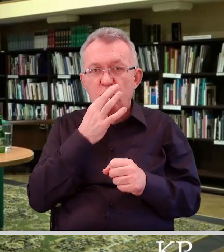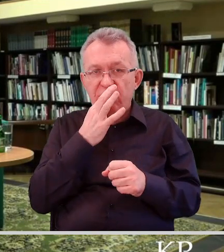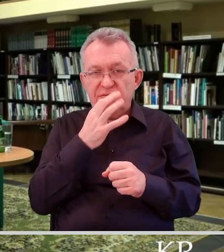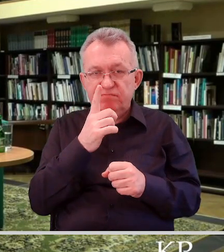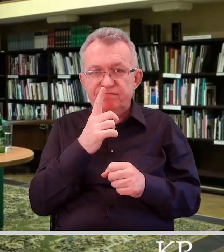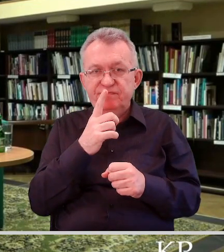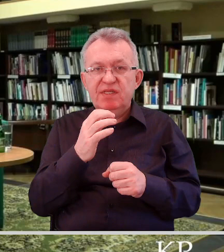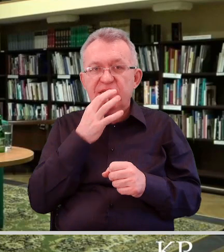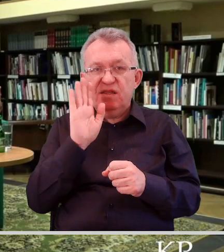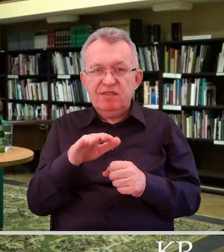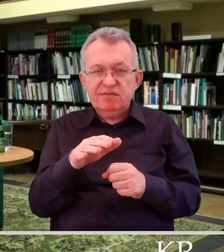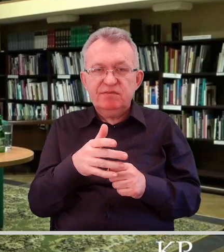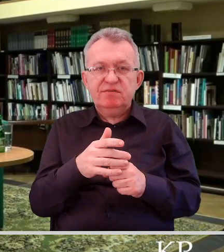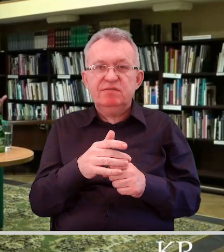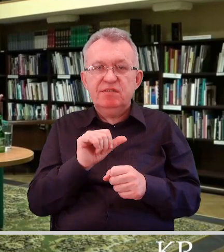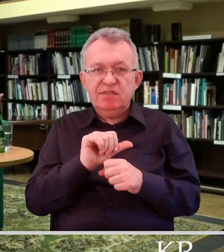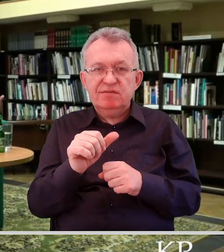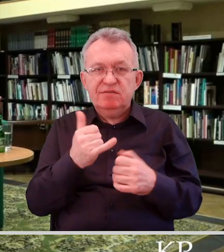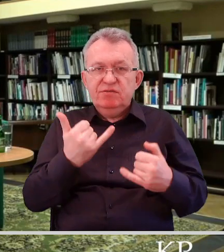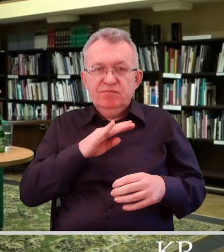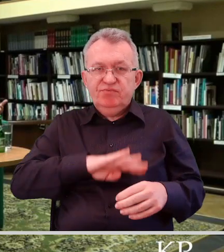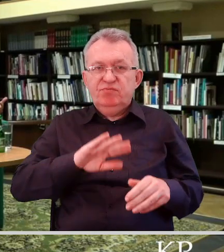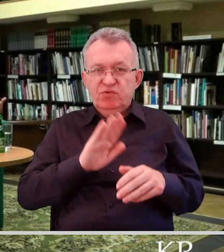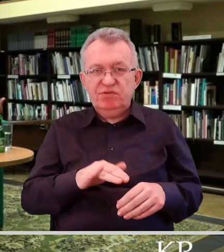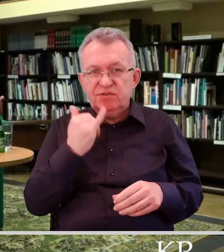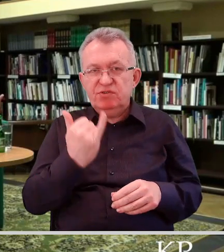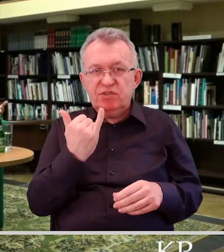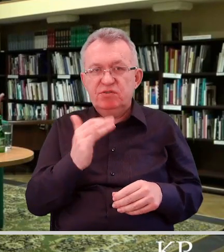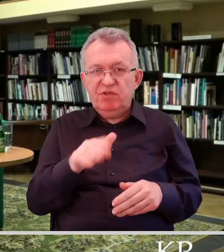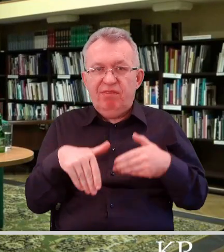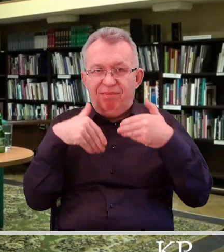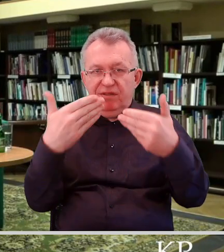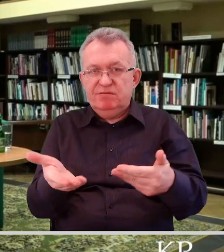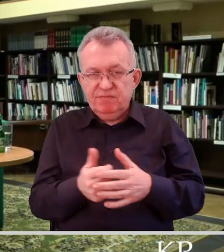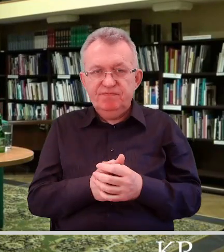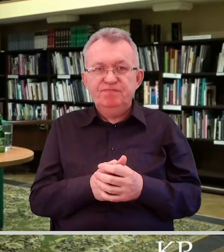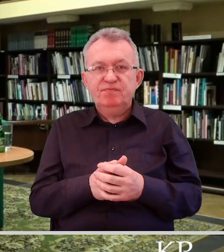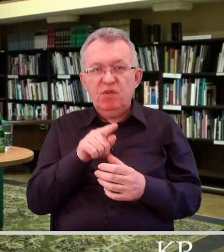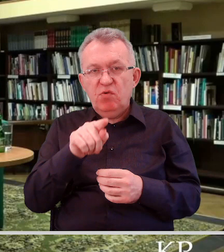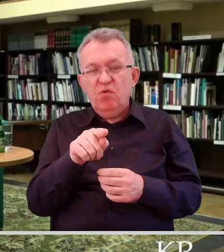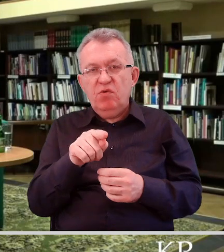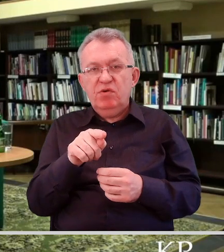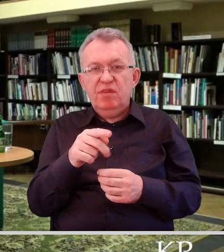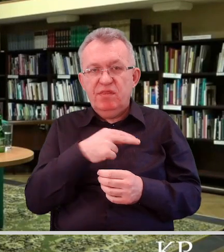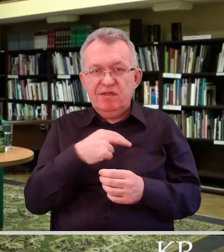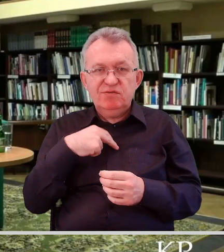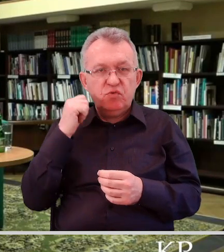czyli kiedy jest właśnie płodna i może te dzieci dać. Także to traktowanie